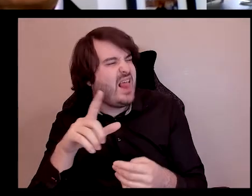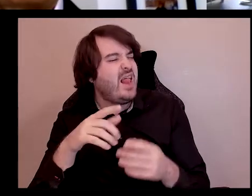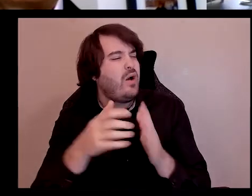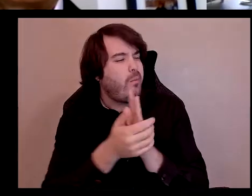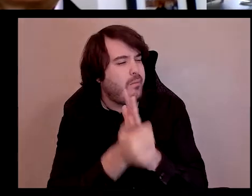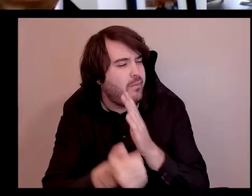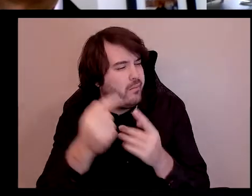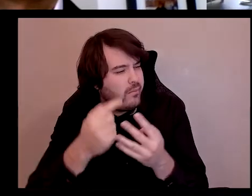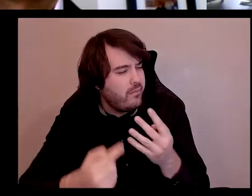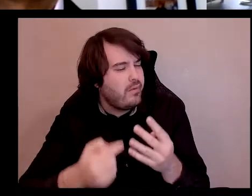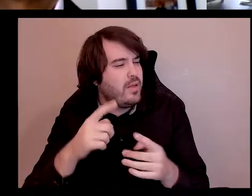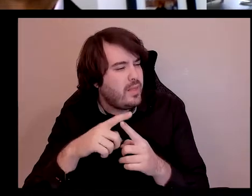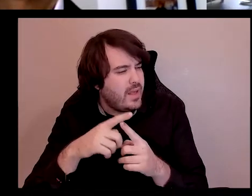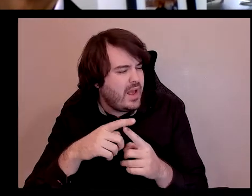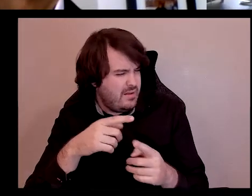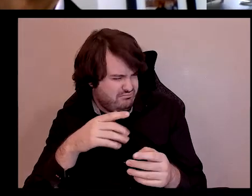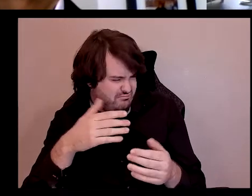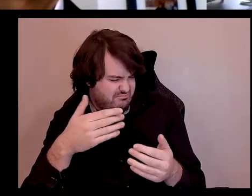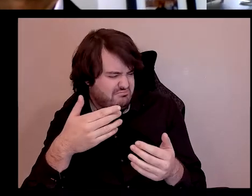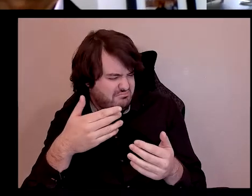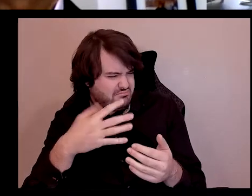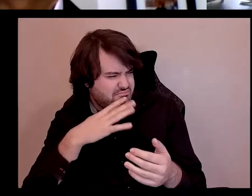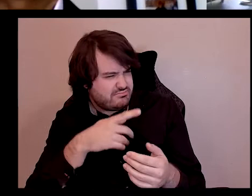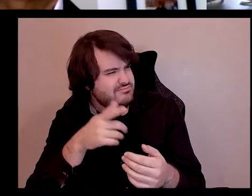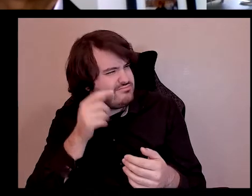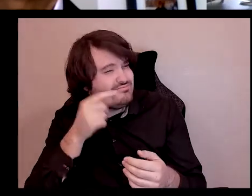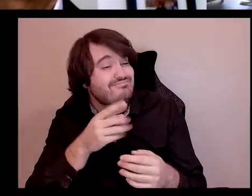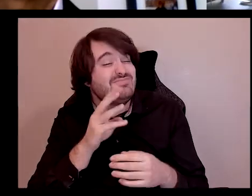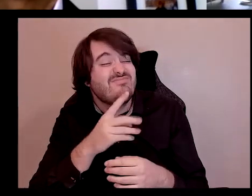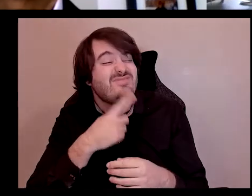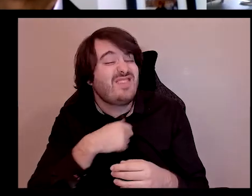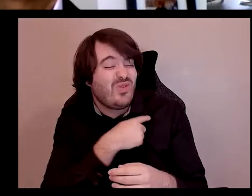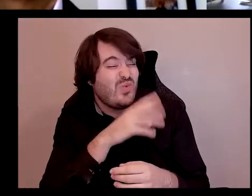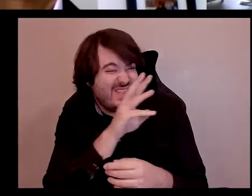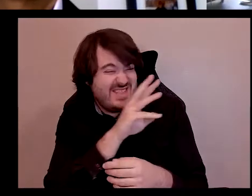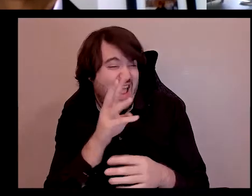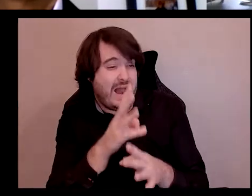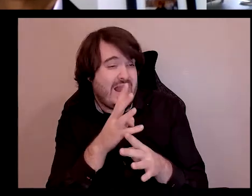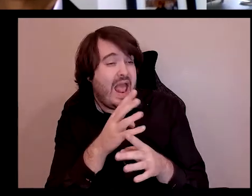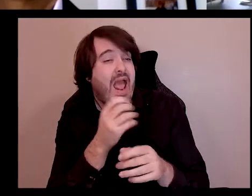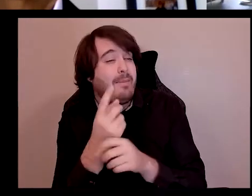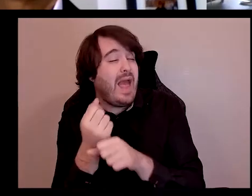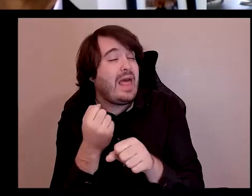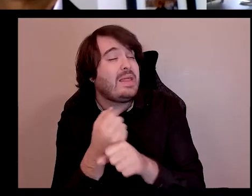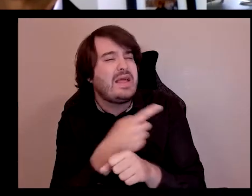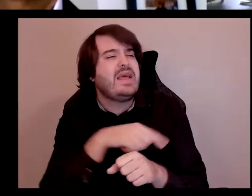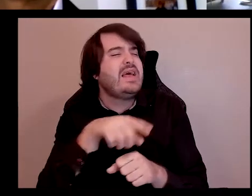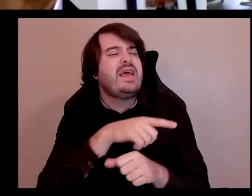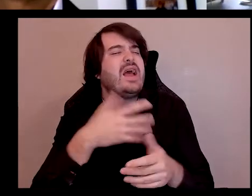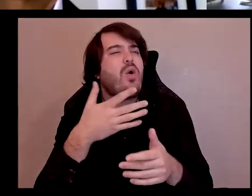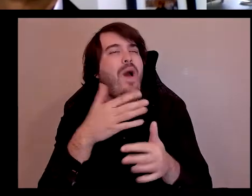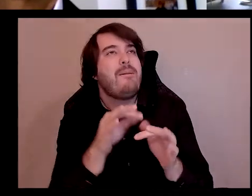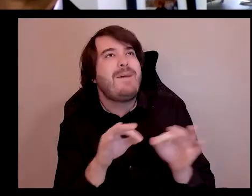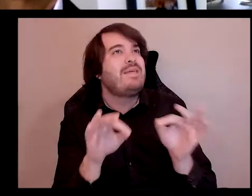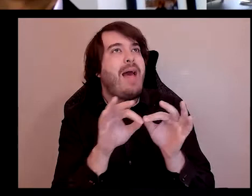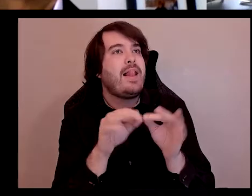Excel, certaines compétences techniques. Avez-vous eu vent, vous, de votre côté, avec vos clientèles qui passent? Vous dites qu'on avait quand même 600 par année avec